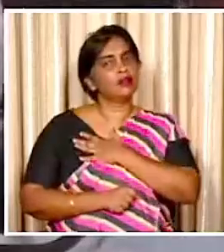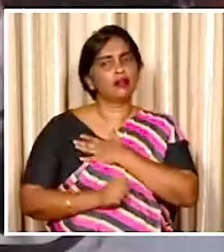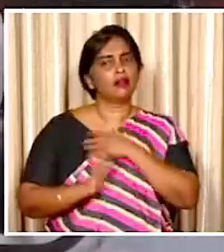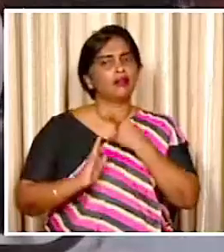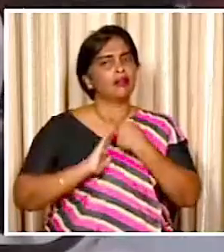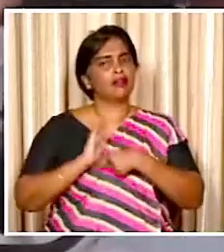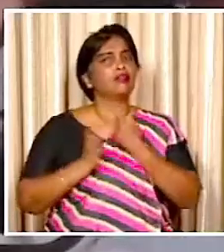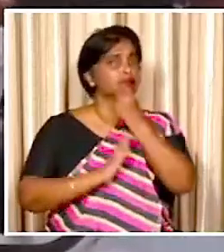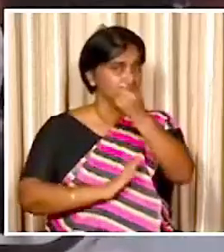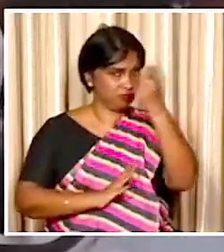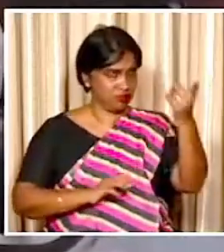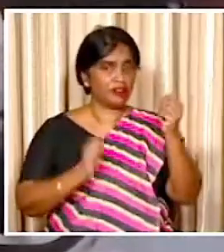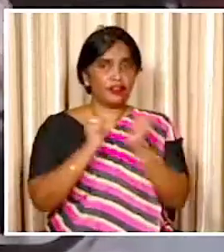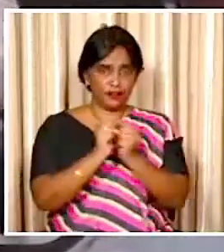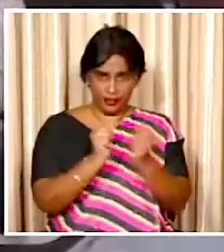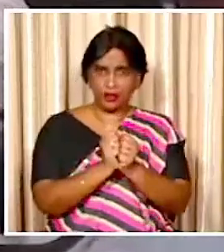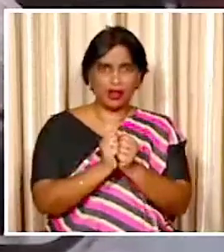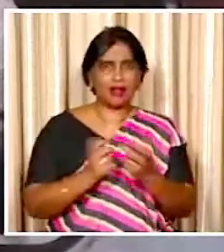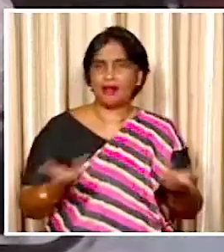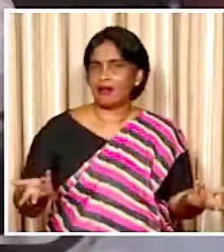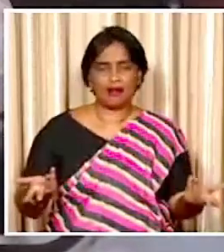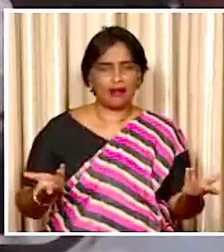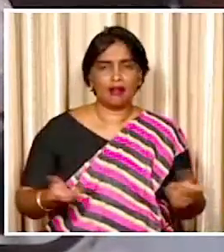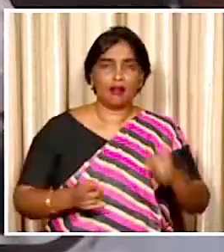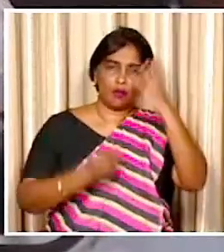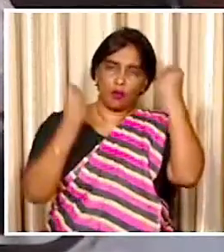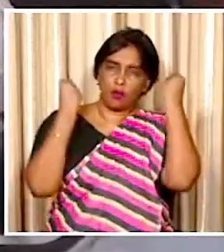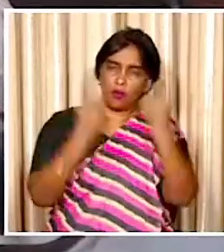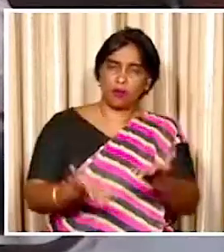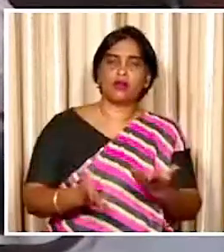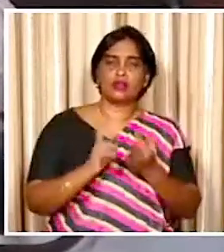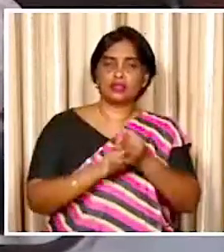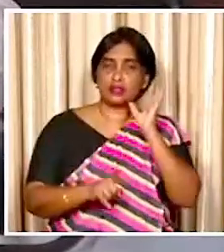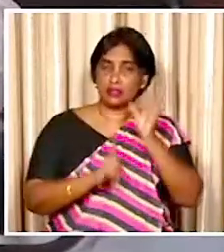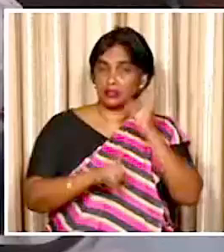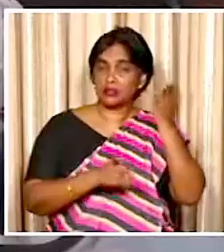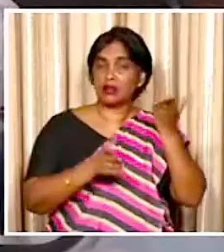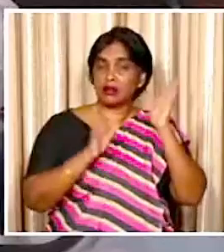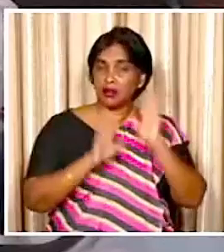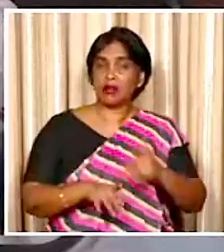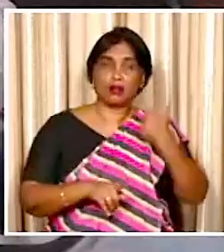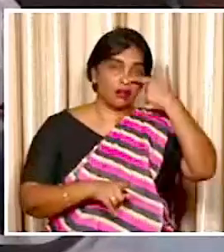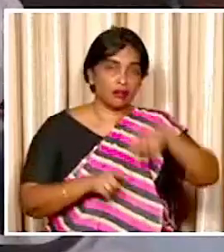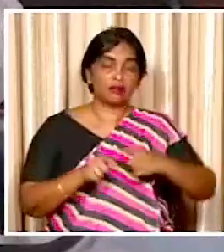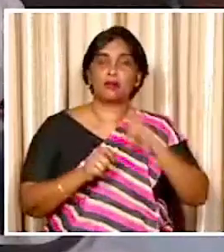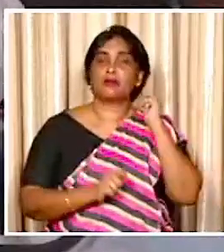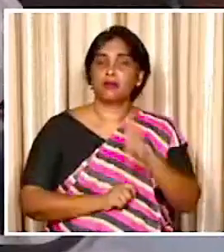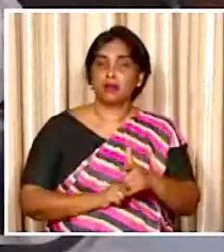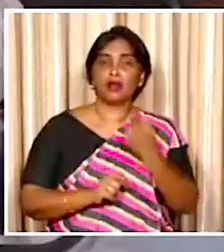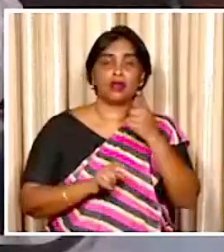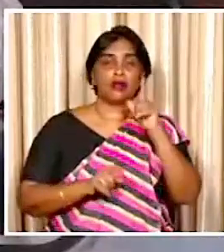පුරා යනවද මේ රාජකාරී කටයුතු සඳහා? නැහැ. හෙන ගහන අපරාධයක් මේ හිටපු ජනාධිපතිවරුන්ට ඉන්ධන දීමනාව දෙනවා